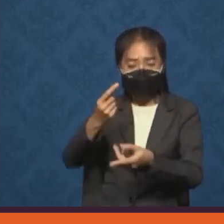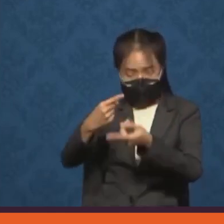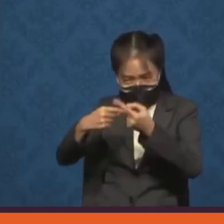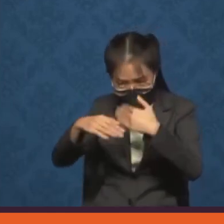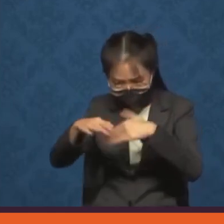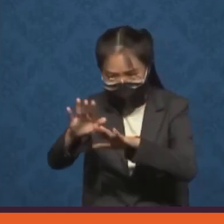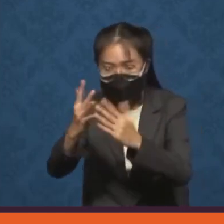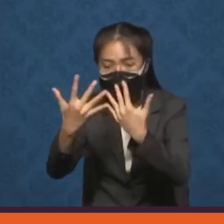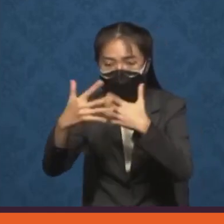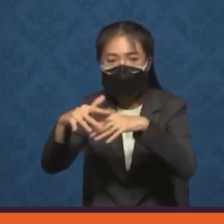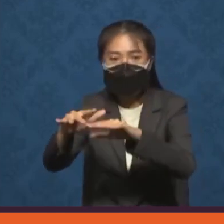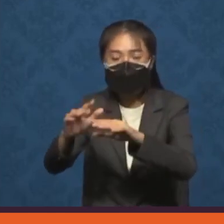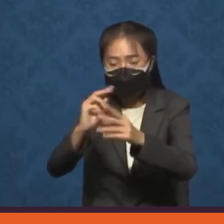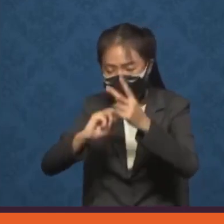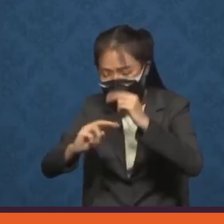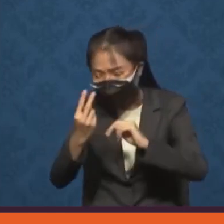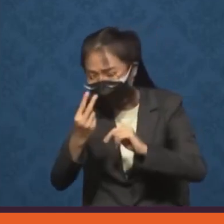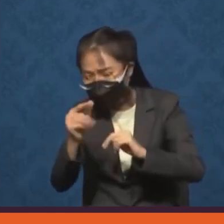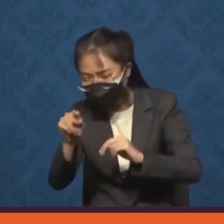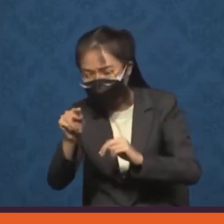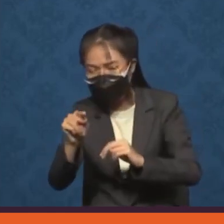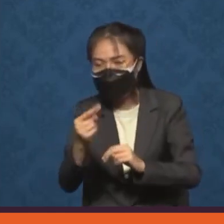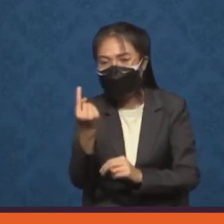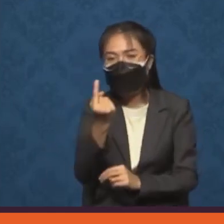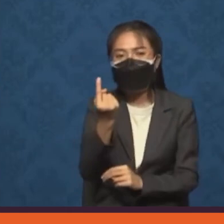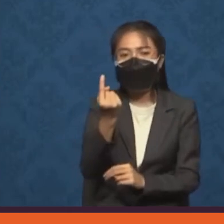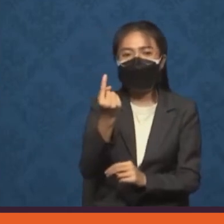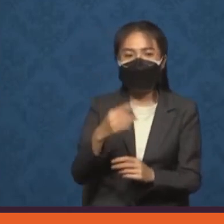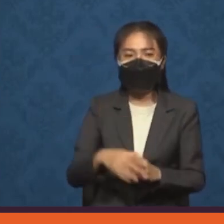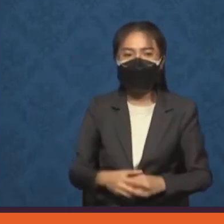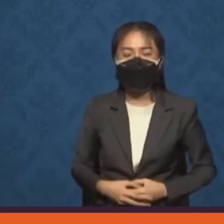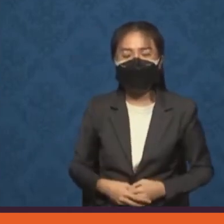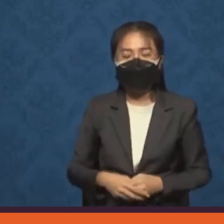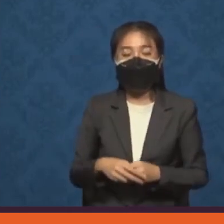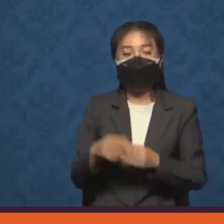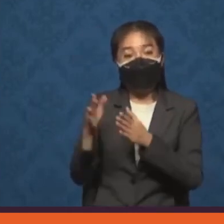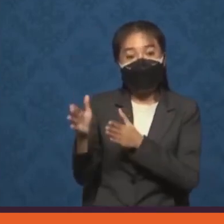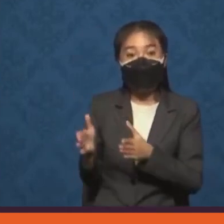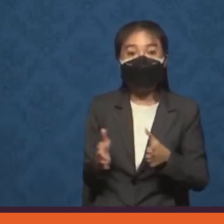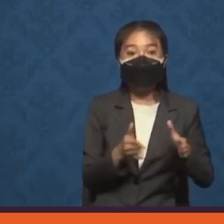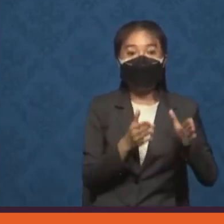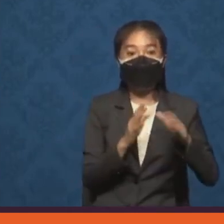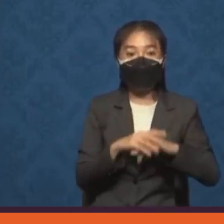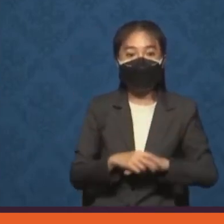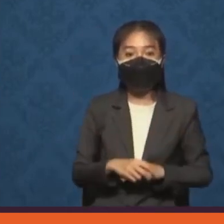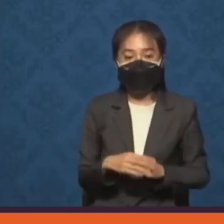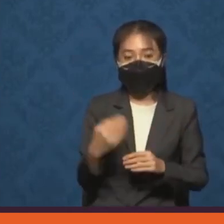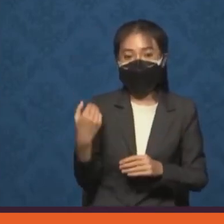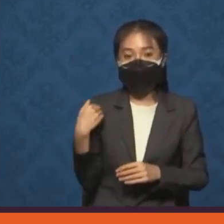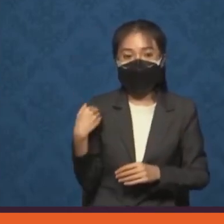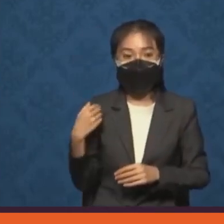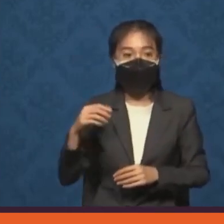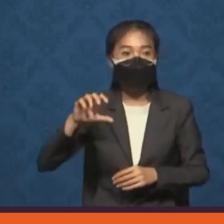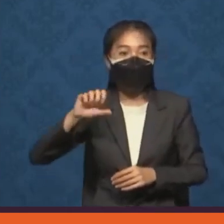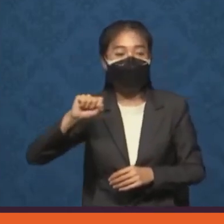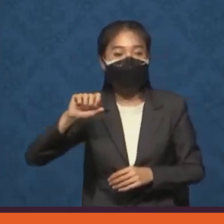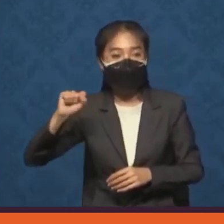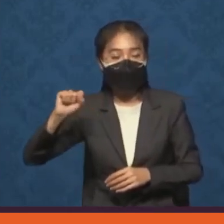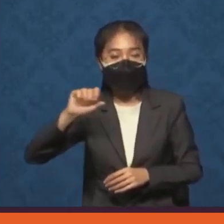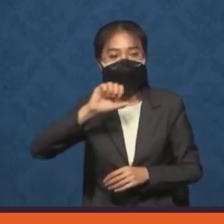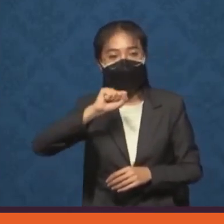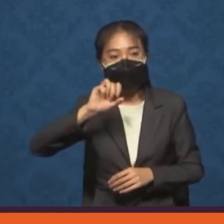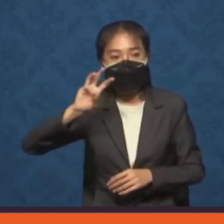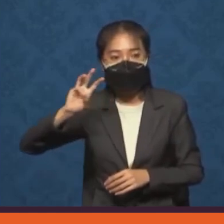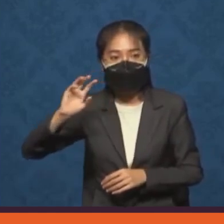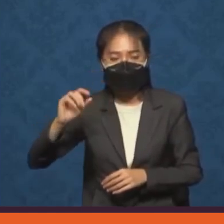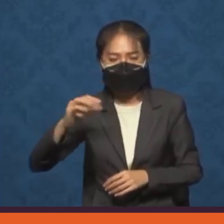ป็นอิสระได้อย่างแน่นอนประการถัดไปครับผมฟังเพื่อนสมาชิกหลายท่านอภิปรายทำราวกับว่าถ้าหากข้อเสน